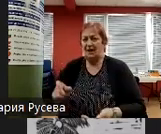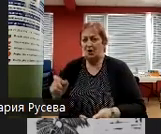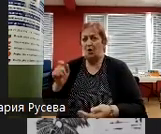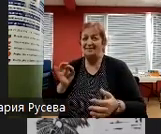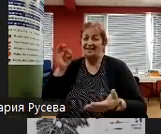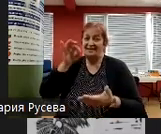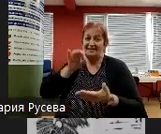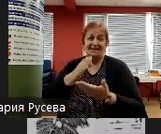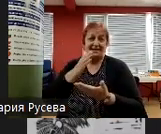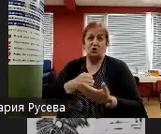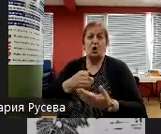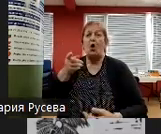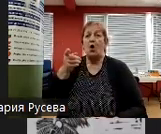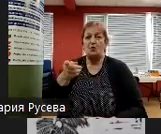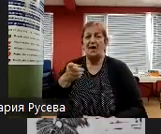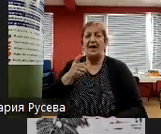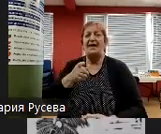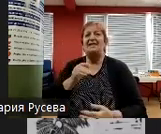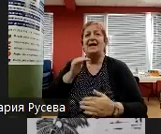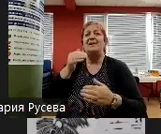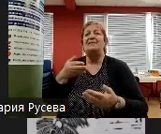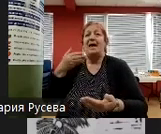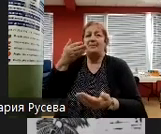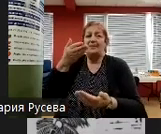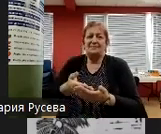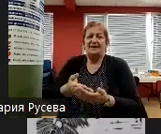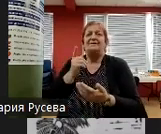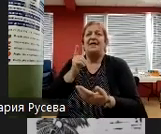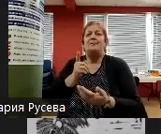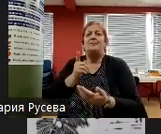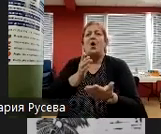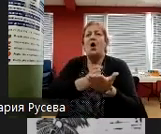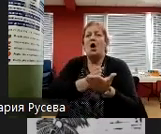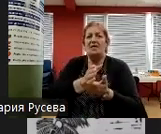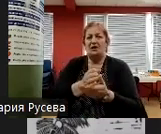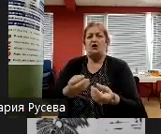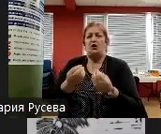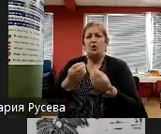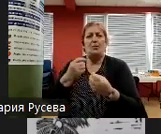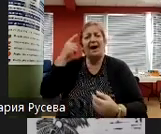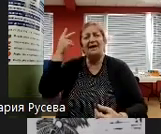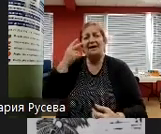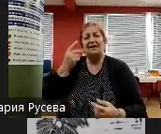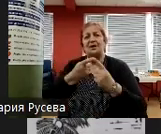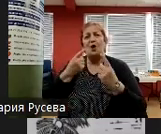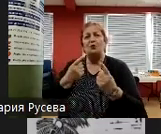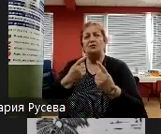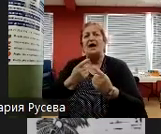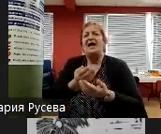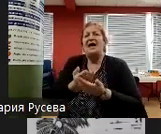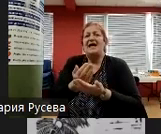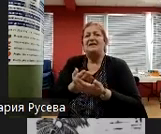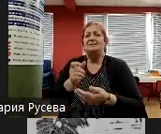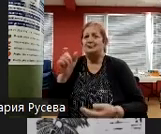до нея и да бъде представена по начин, подходящ за разбиране от потребителите.